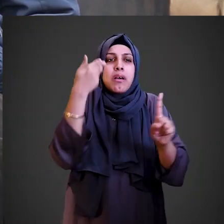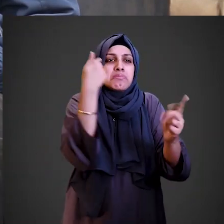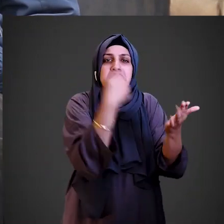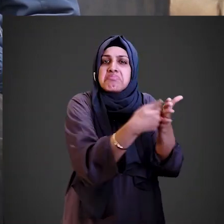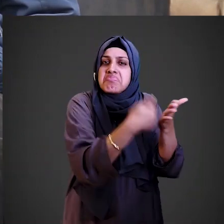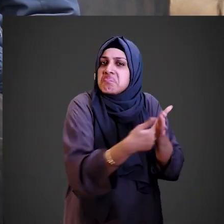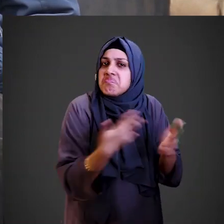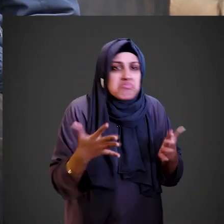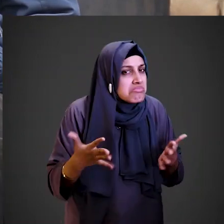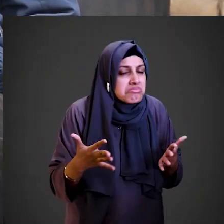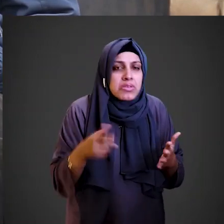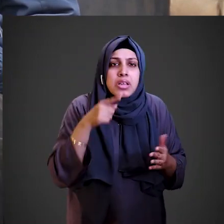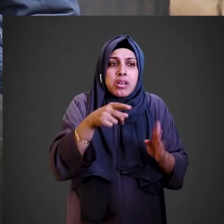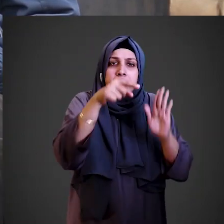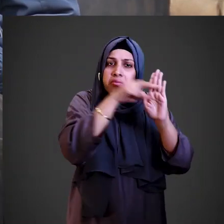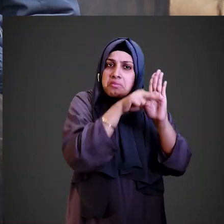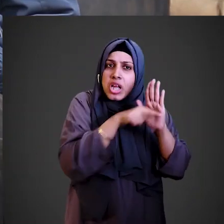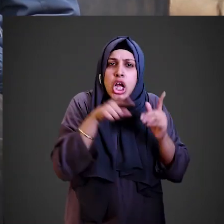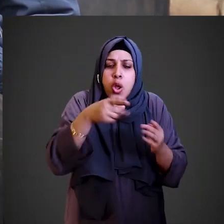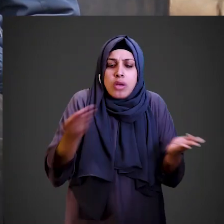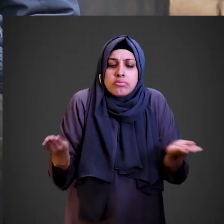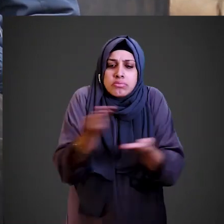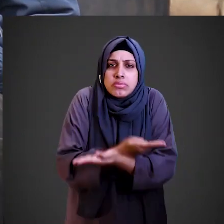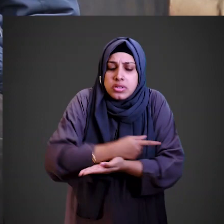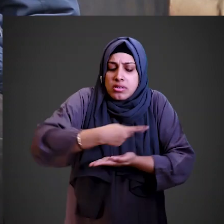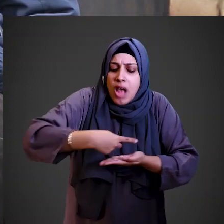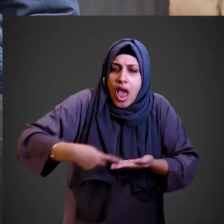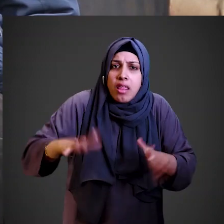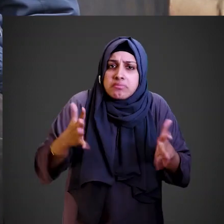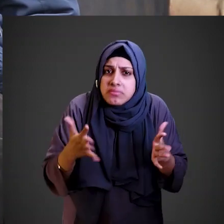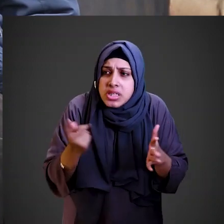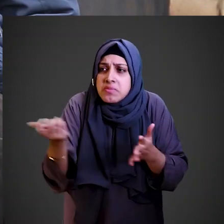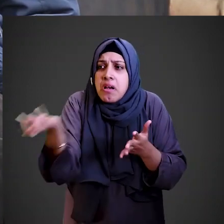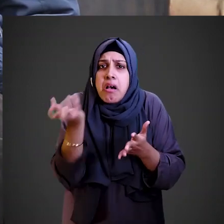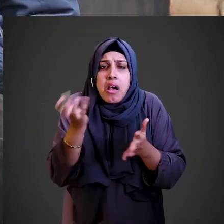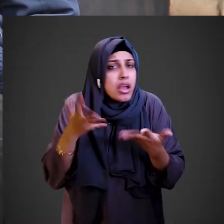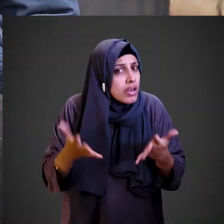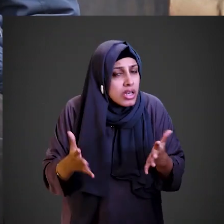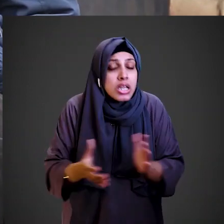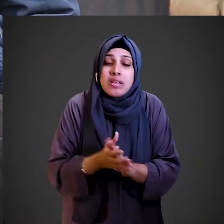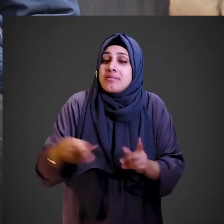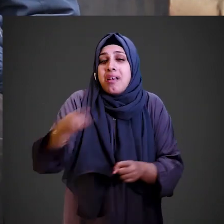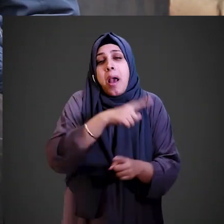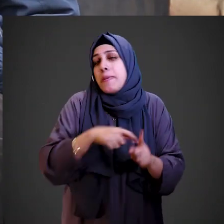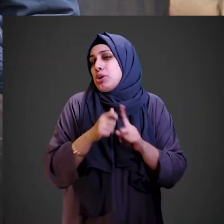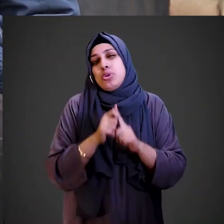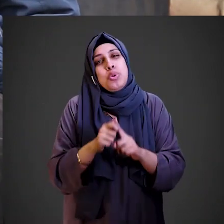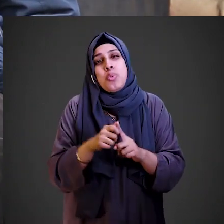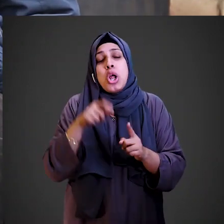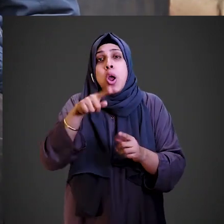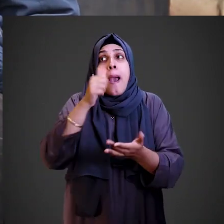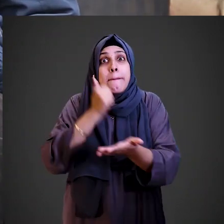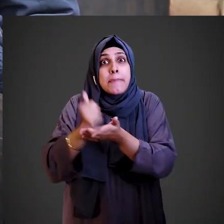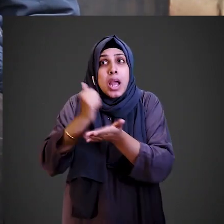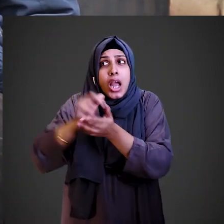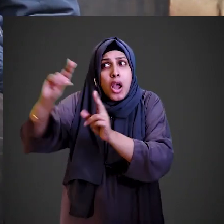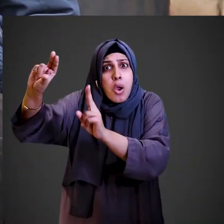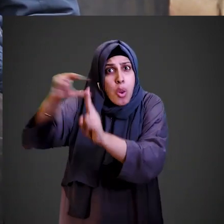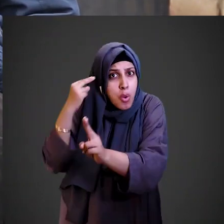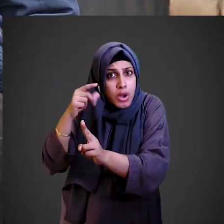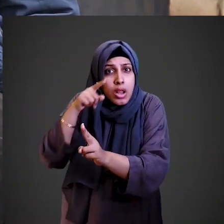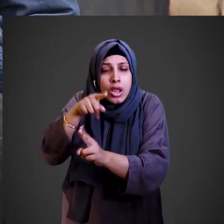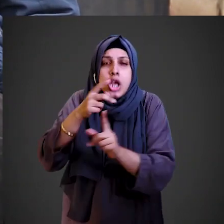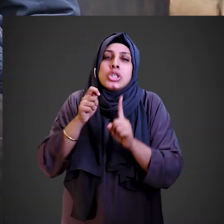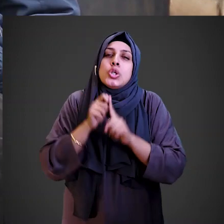ہے، آپ کا کوئی رینٹ اگریمنٹ نہیں ہوا، تو یہ چیزیں تو ضروری ہیں۔ ٹو گیٹ اے لون آبویسلی ضروری ہے کہ